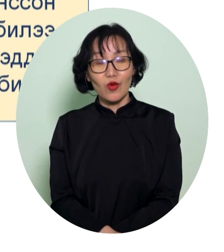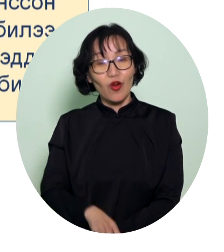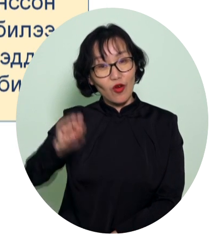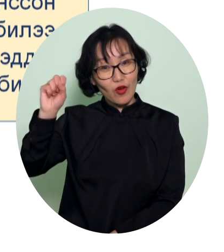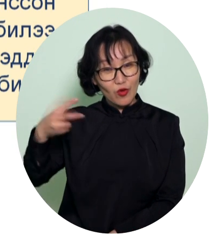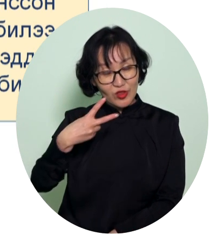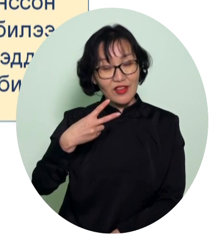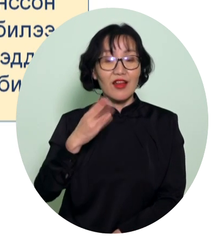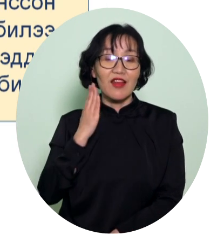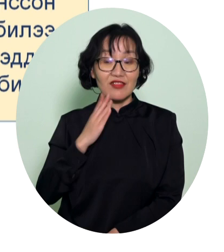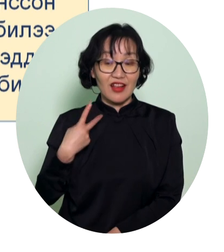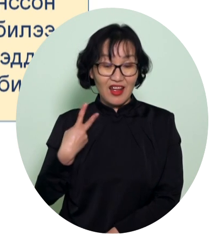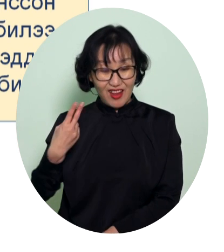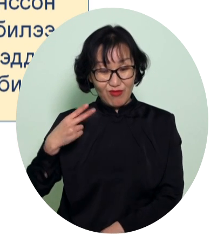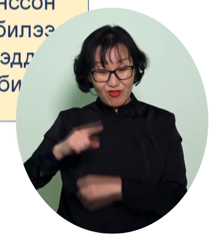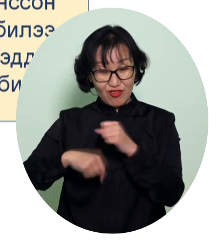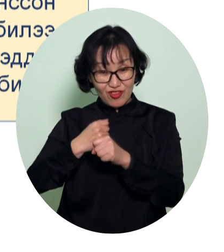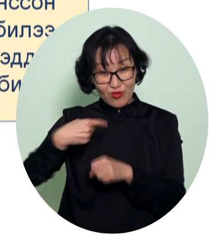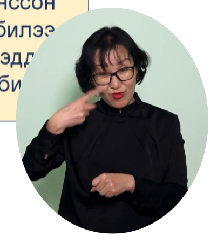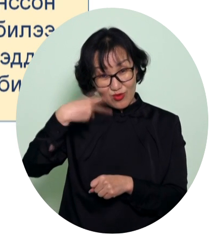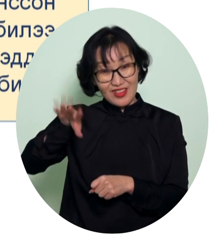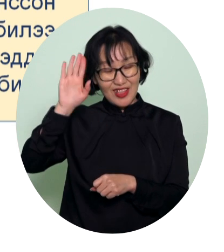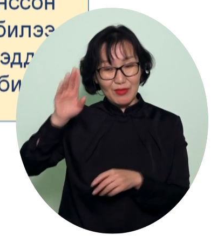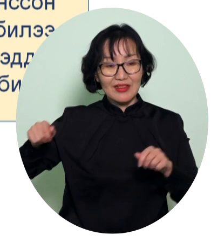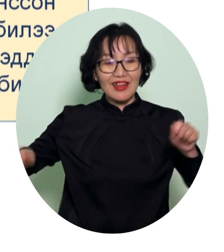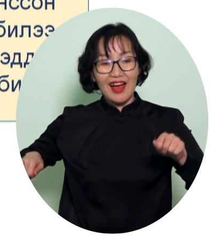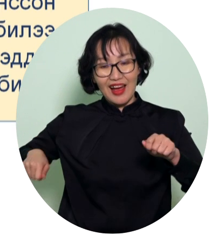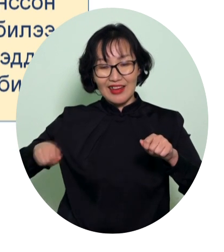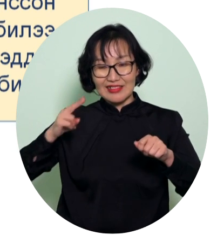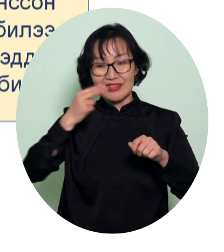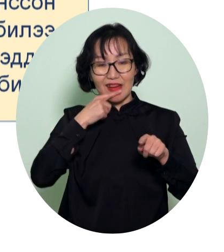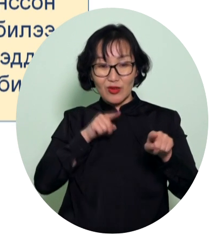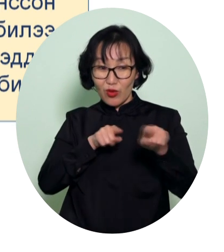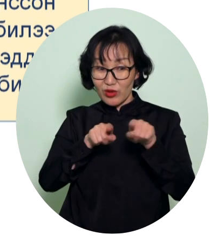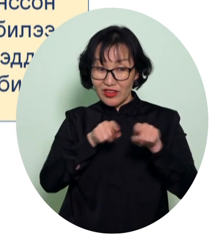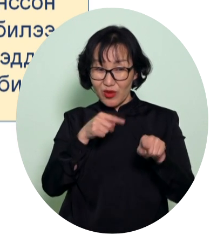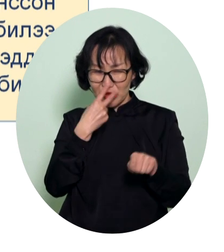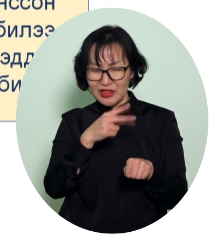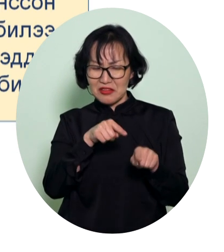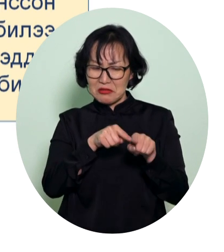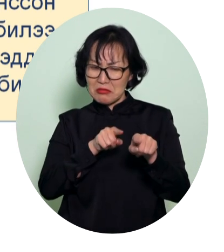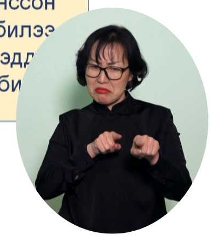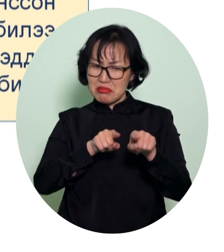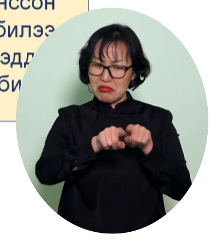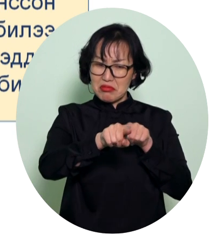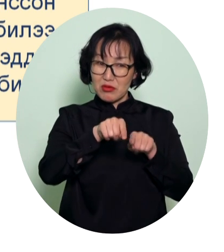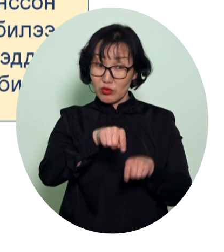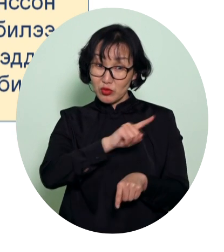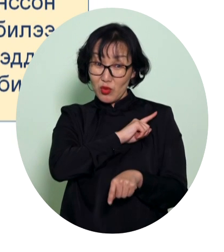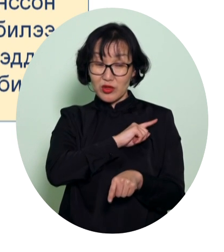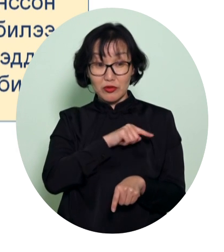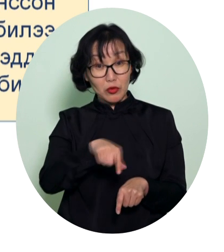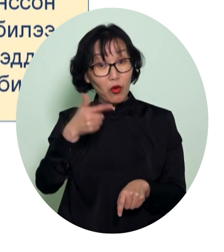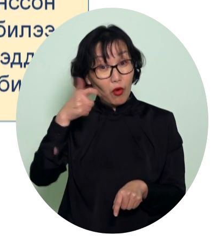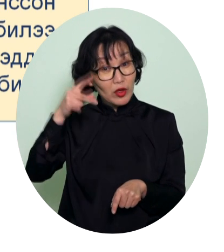А хоёр тон ижийтэйгээ үдсэн тэр жилийн наадамд даагны уралдаан үзэхэд хашир уяачийн дааг төрүүлсэн нь гол санаа